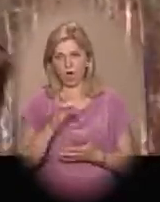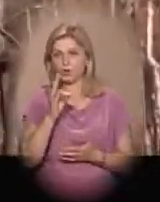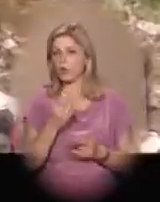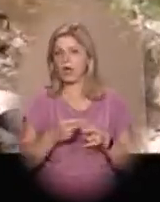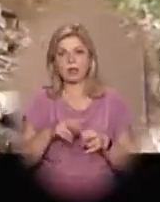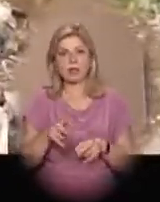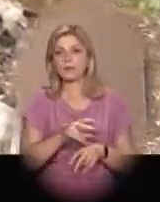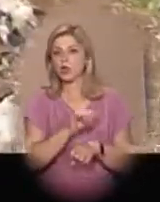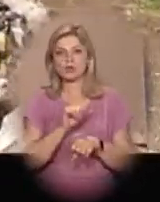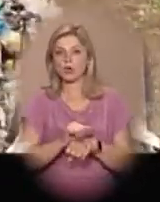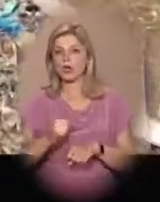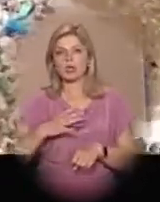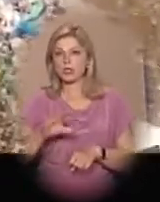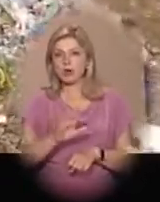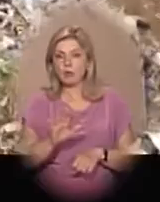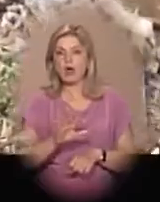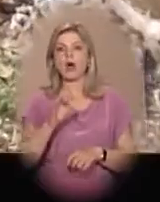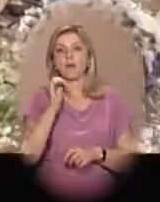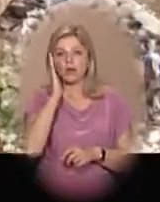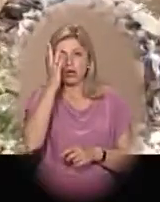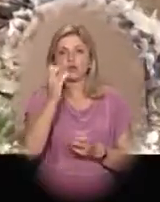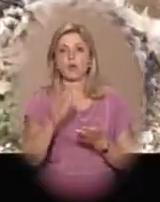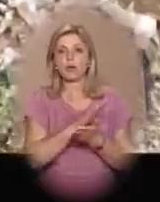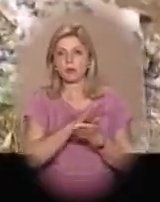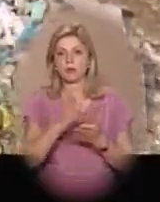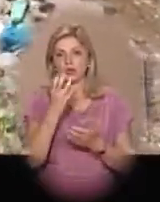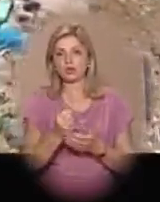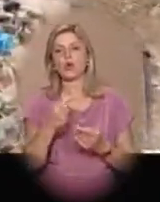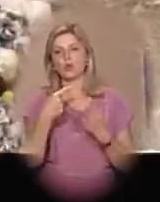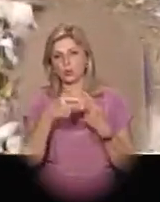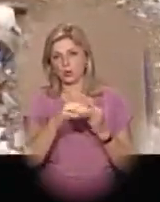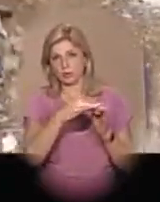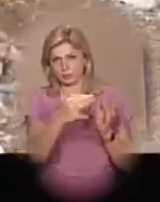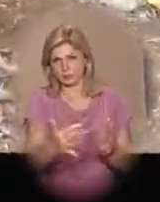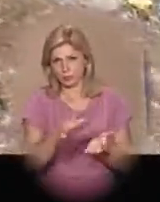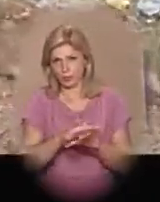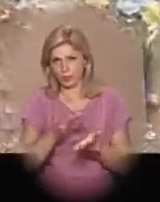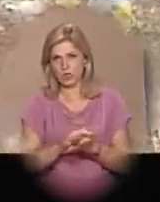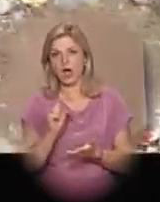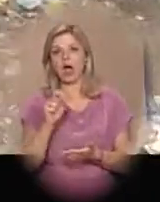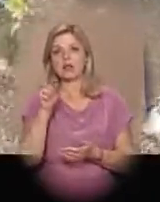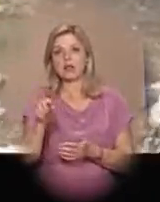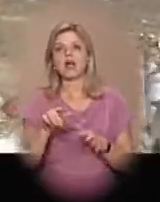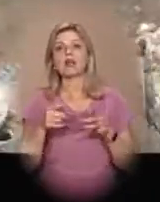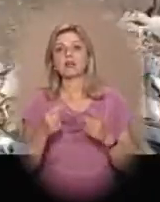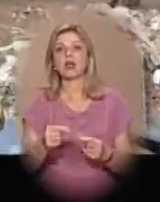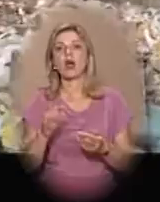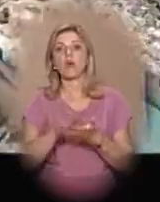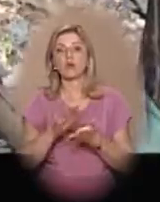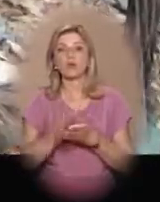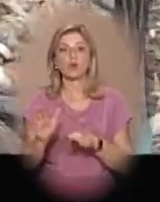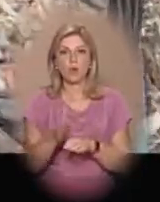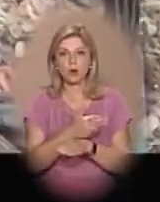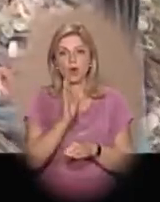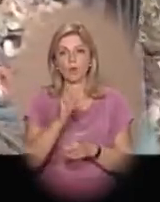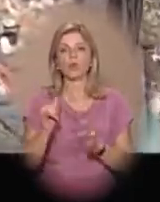активісти зупинятися не збираються. Попереду прибирання ще кількох смітників. А в тих місцях, звідки відходи вже прибрали, встановлять камери